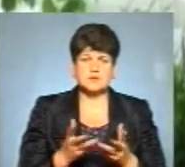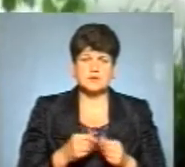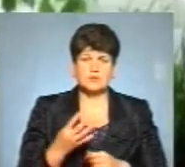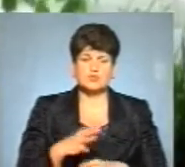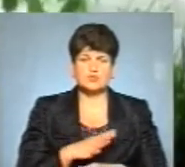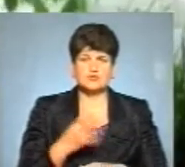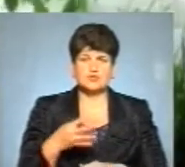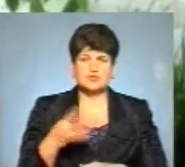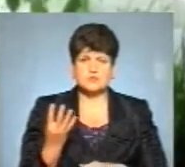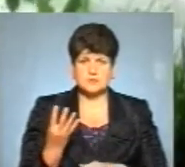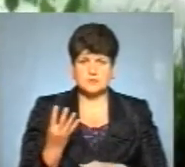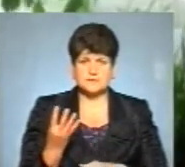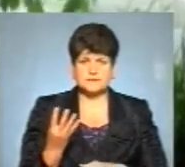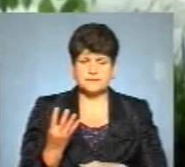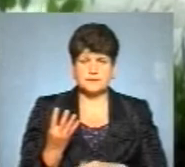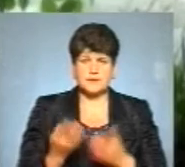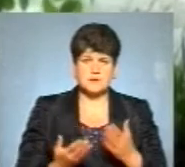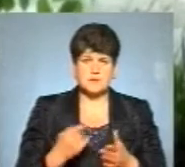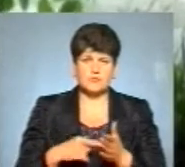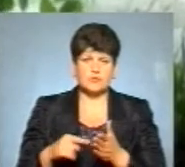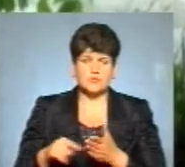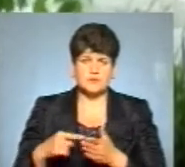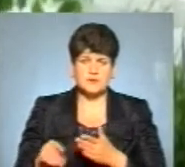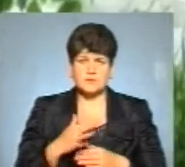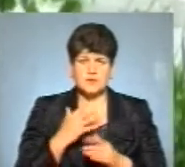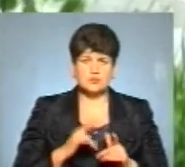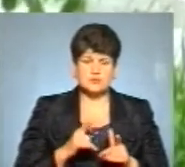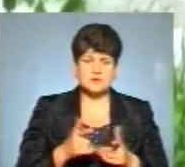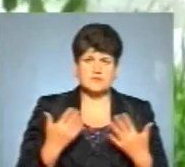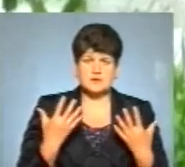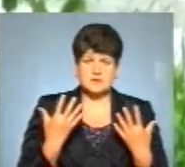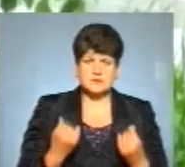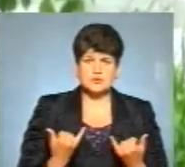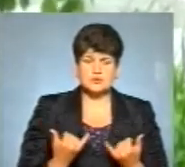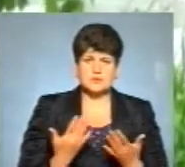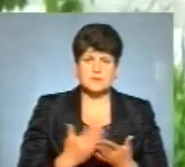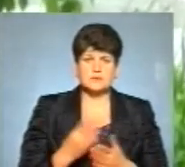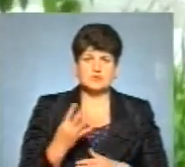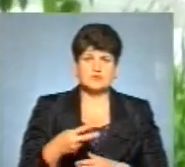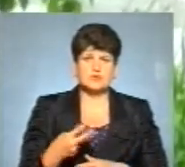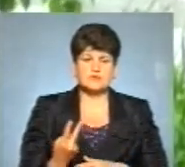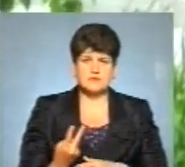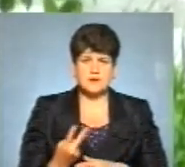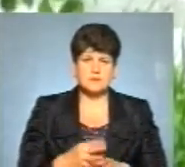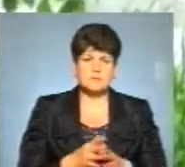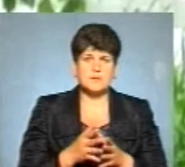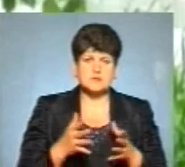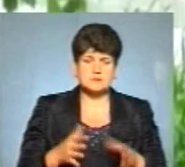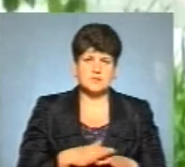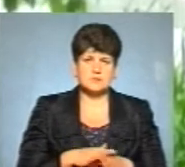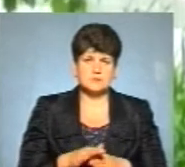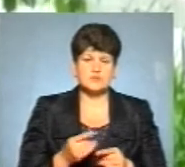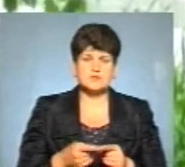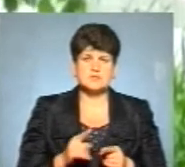44, однак ми повиписували, багато поступили за вихідні дні, сьогодні маємо 42. Максимальна заповненість в нашому закладі –